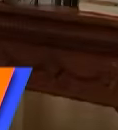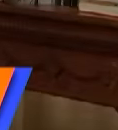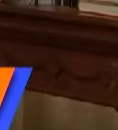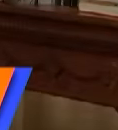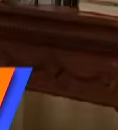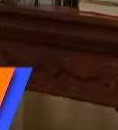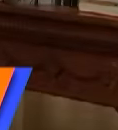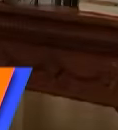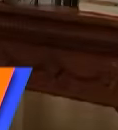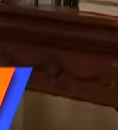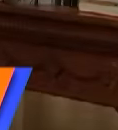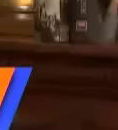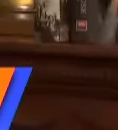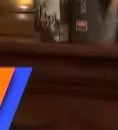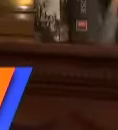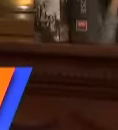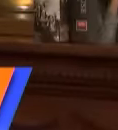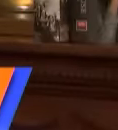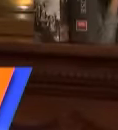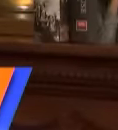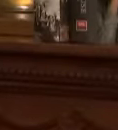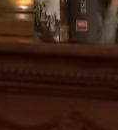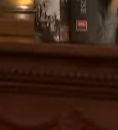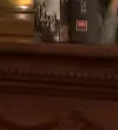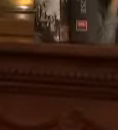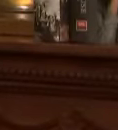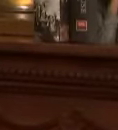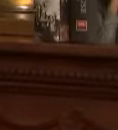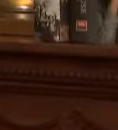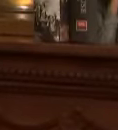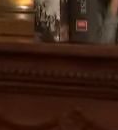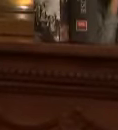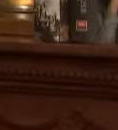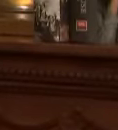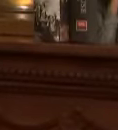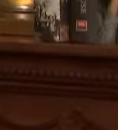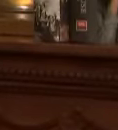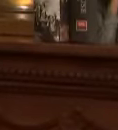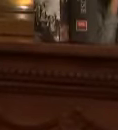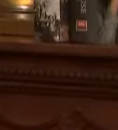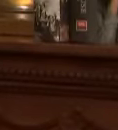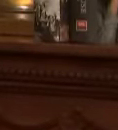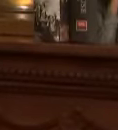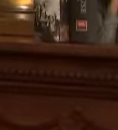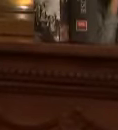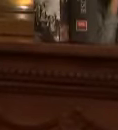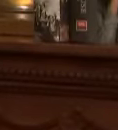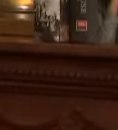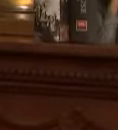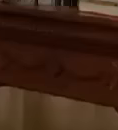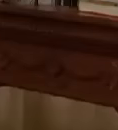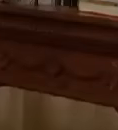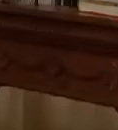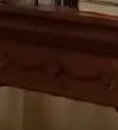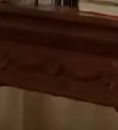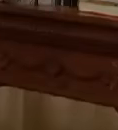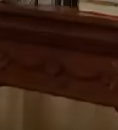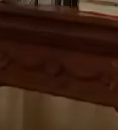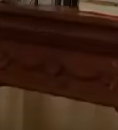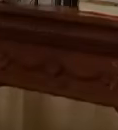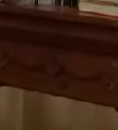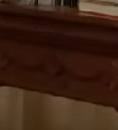relevan kepada masyarakat. Teruskan usaha anda berkhidmat kepada negara.